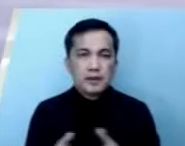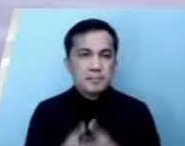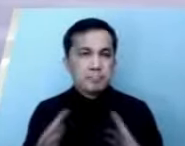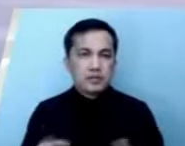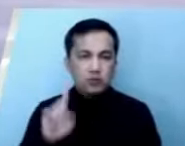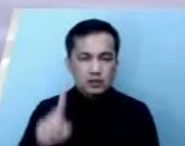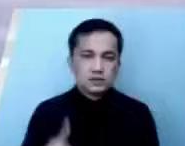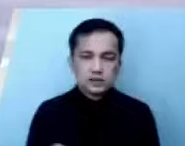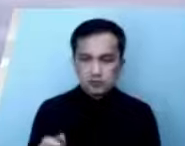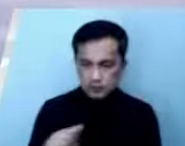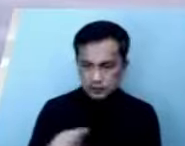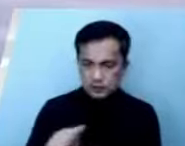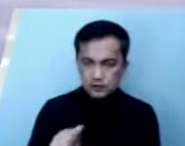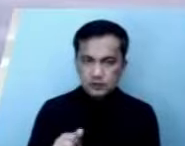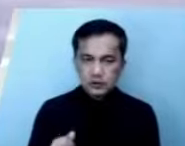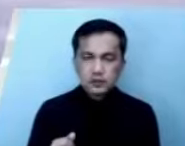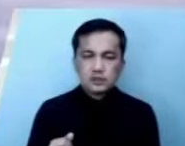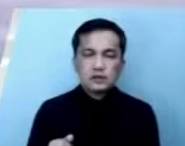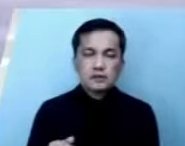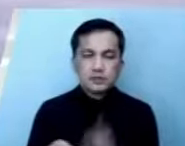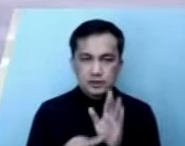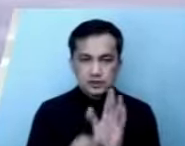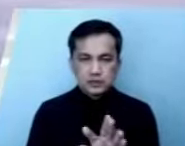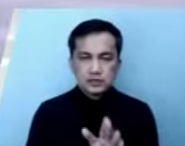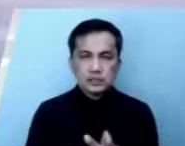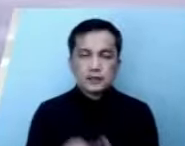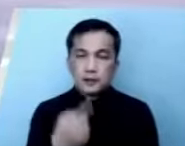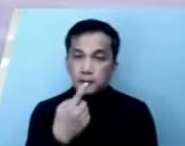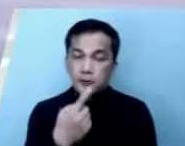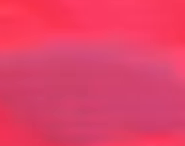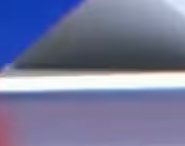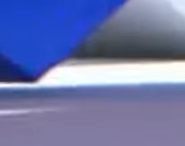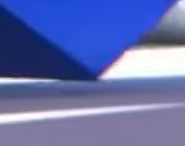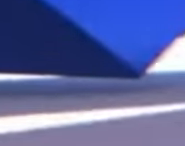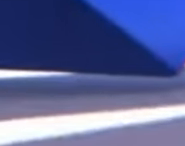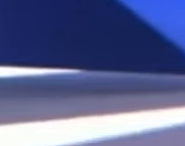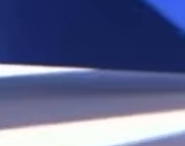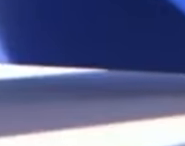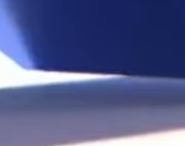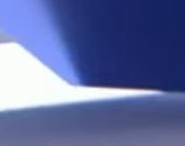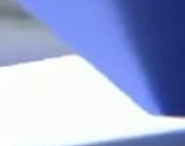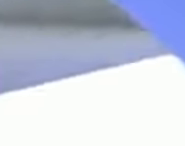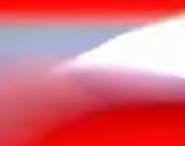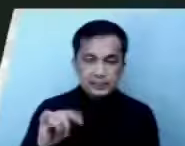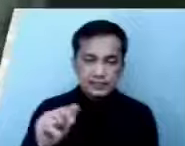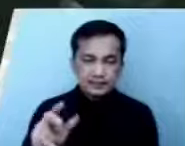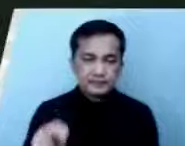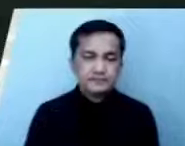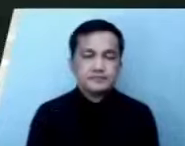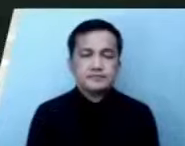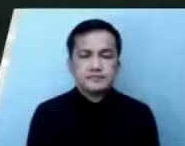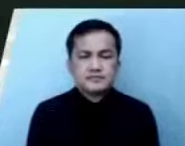na ipinakita ng Philippine Red Cross. At yan ang tinutukan ni Ian Cruz.